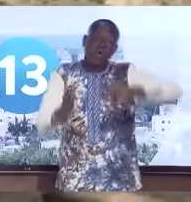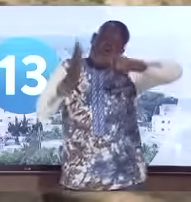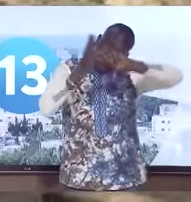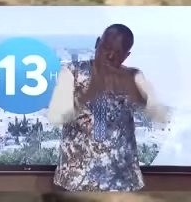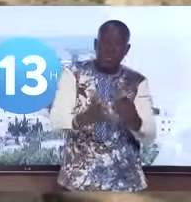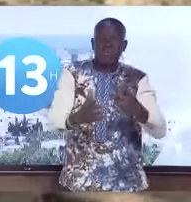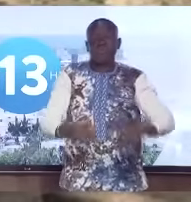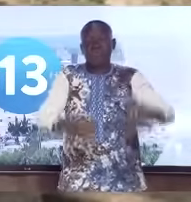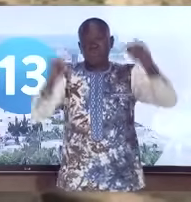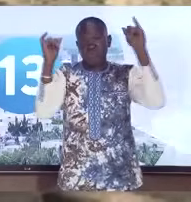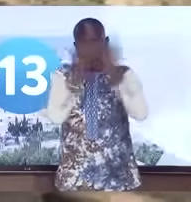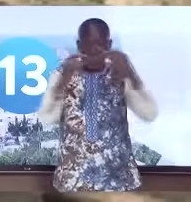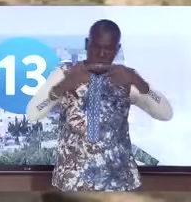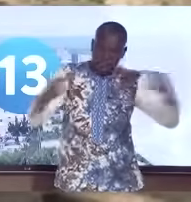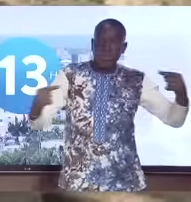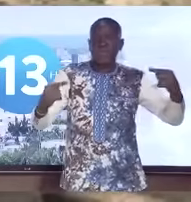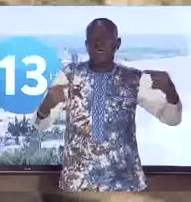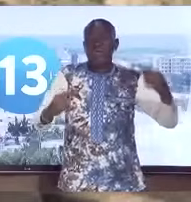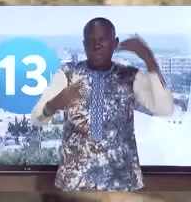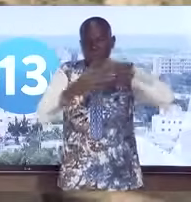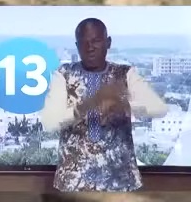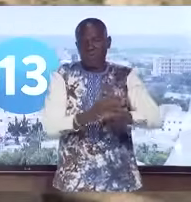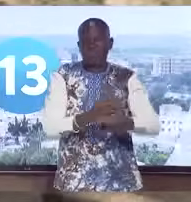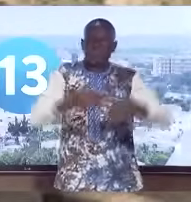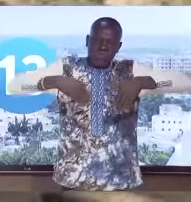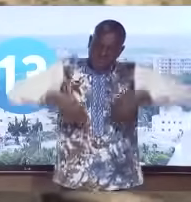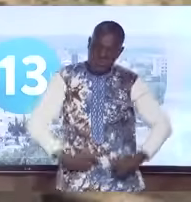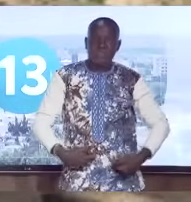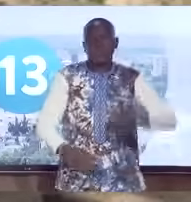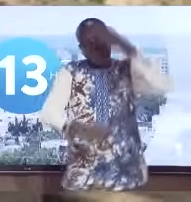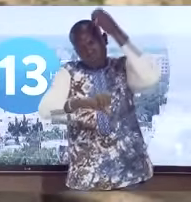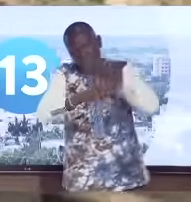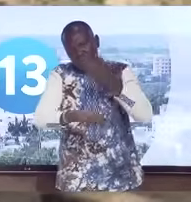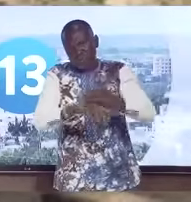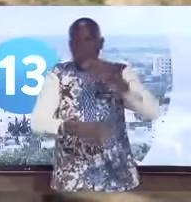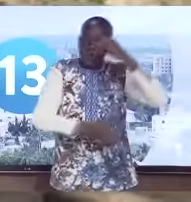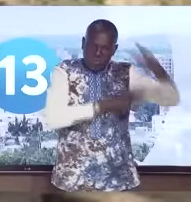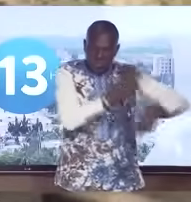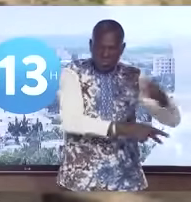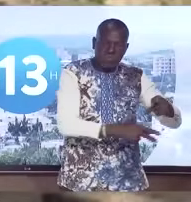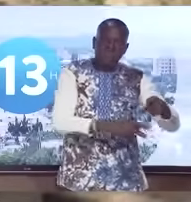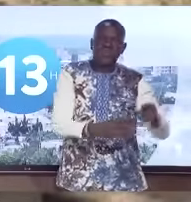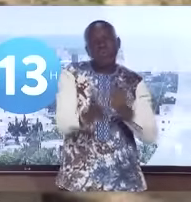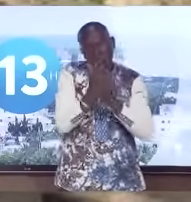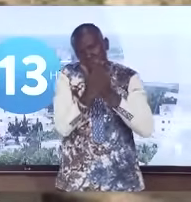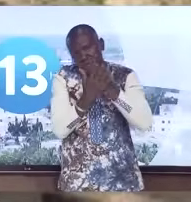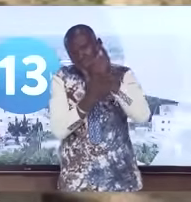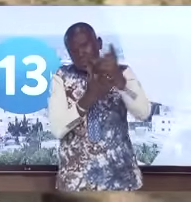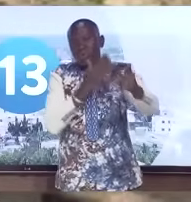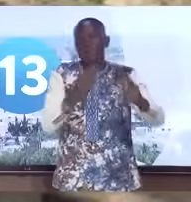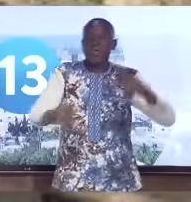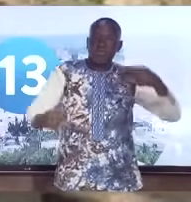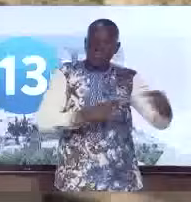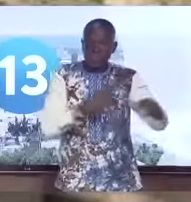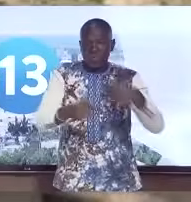du camp ennemi. Elle en a ras-le-bol de toutes les atrocités infligées aux populations innocentes. Amseto Miskine s'est